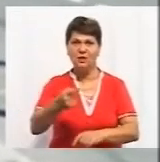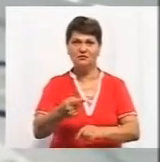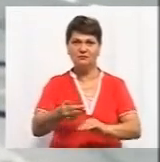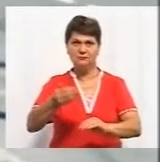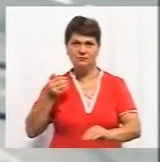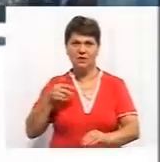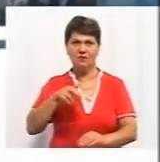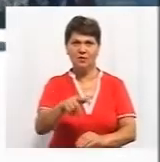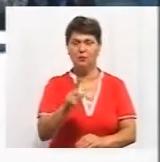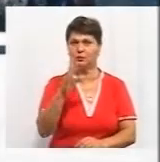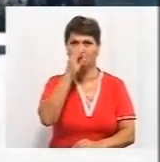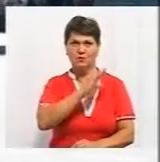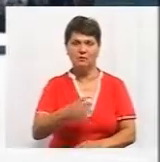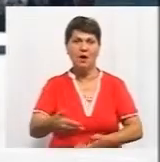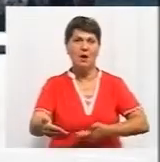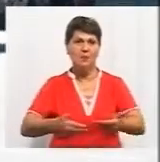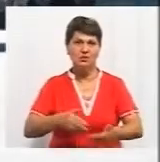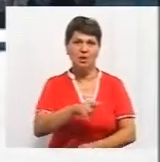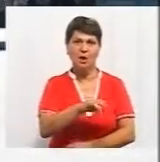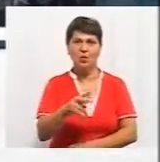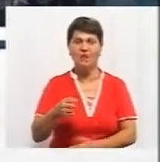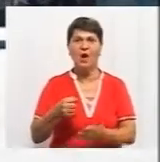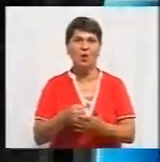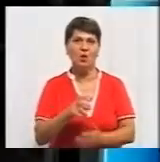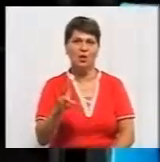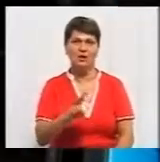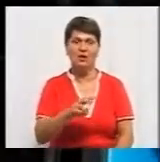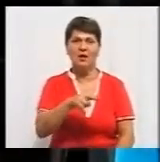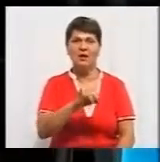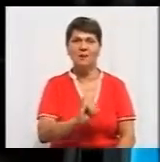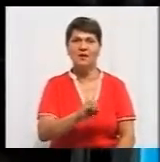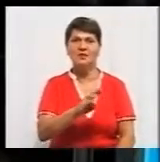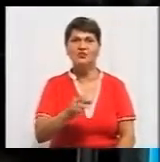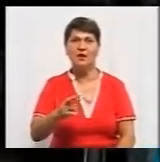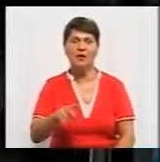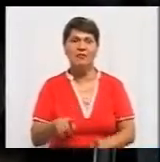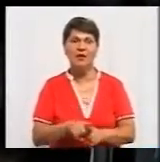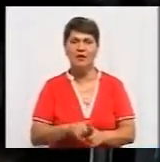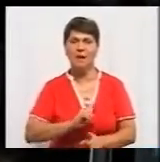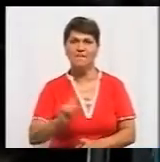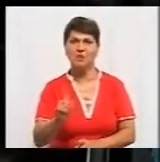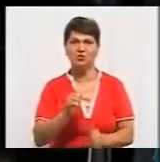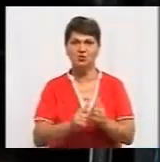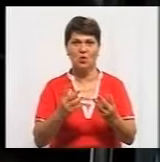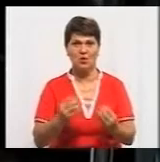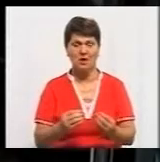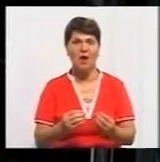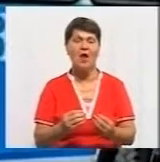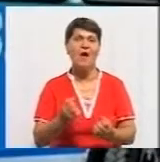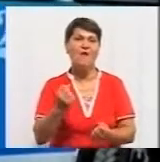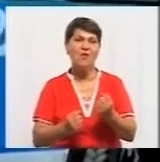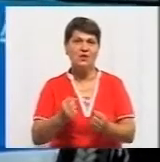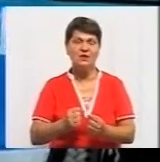бо ти дійсно не співаєш. Пішки до Лугової сьогодні діставалася і Наталія Піщаліна. Каже, такий маршрут у неї щодня, бо їздить на водійські